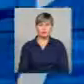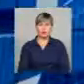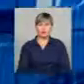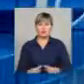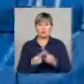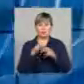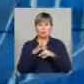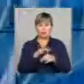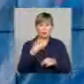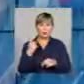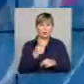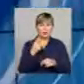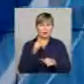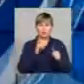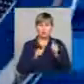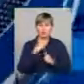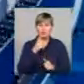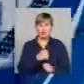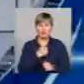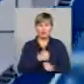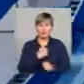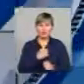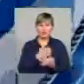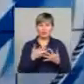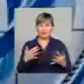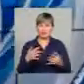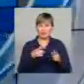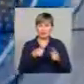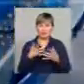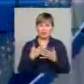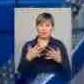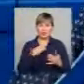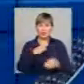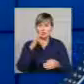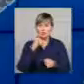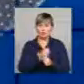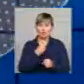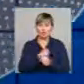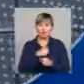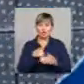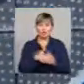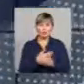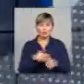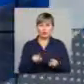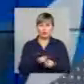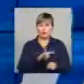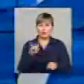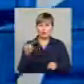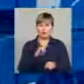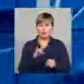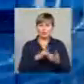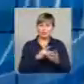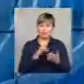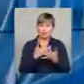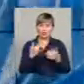В столице провели первые полевые испытания военного беспилотного аппарата отечественного производства. Новый разведывательный авиационный гаджет